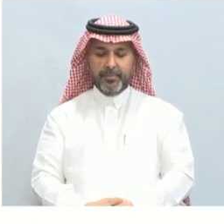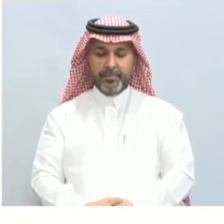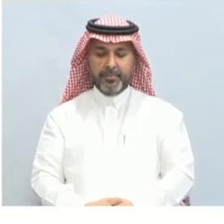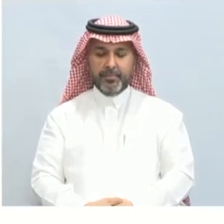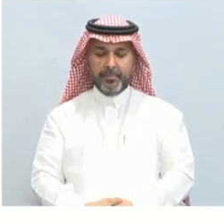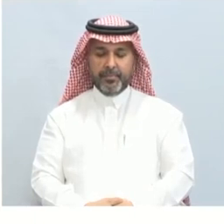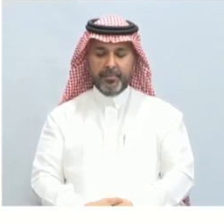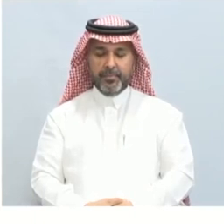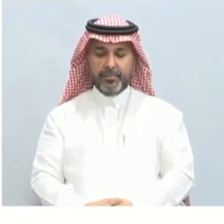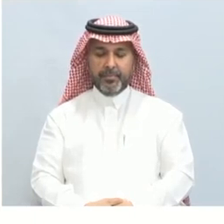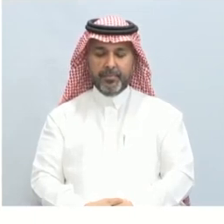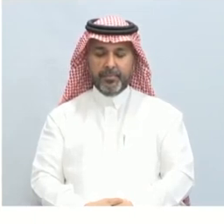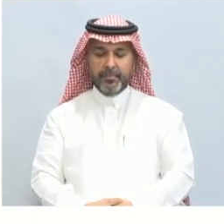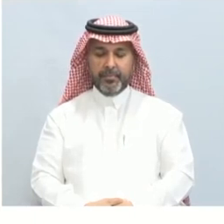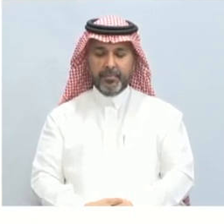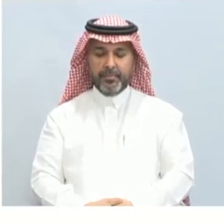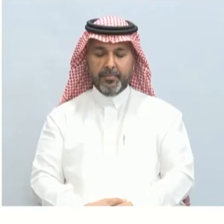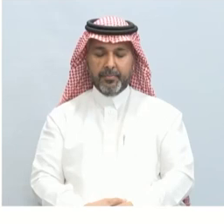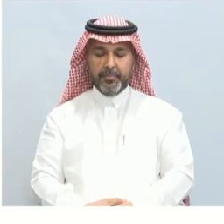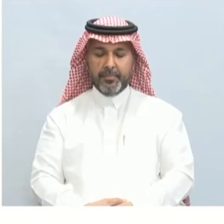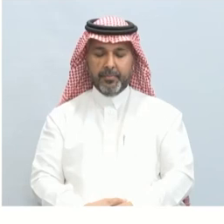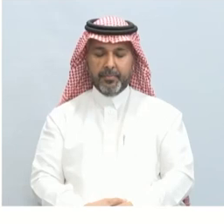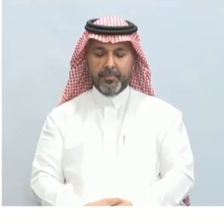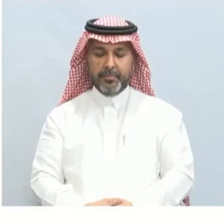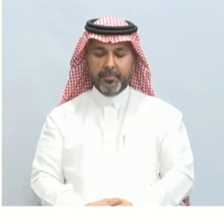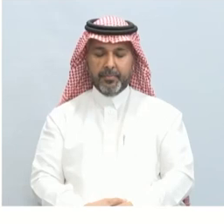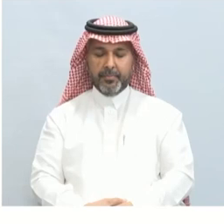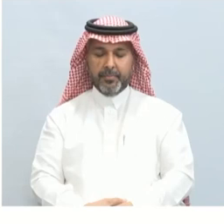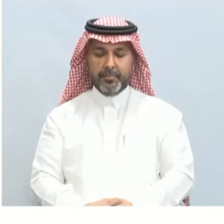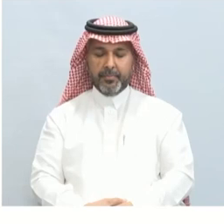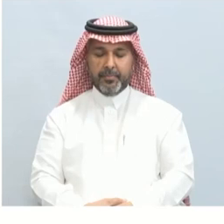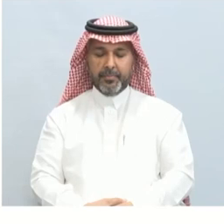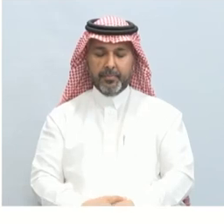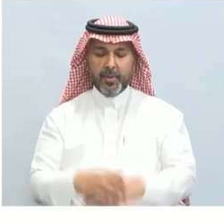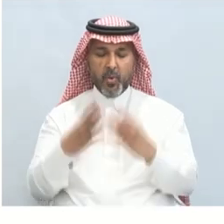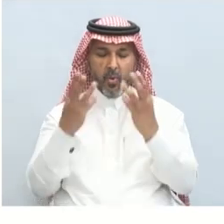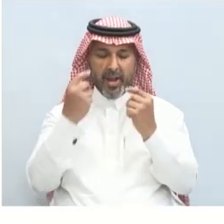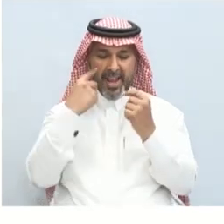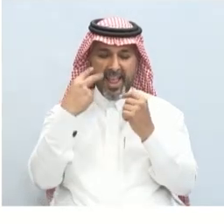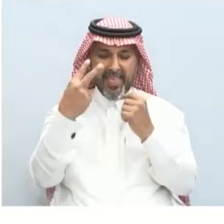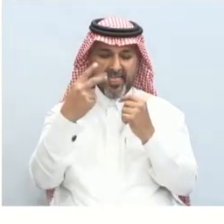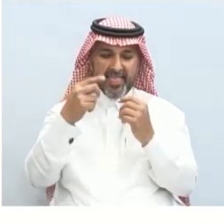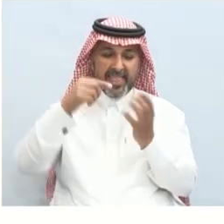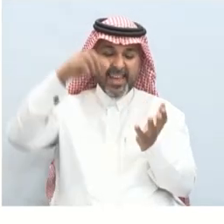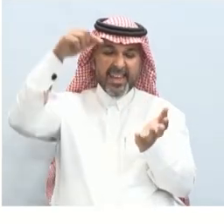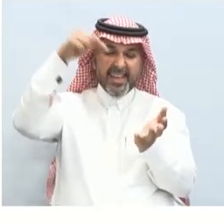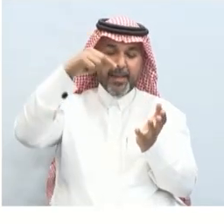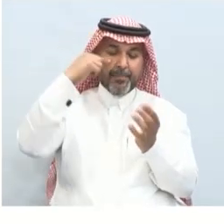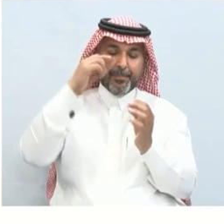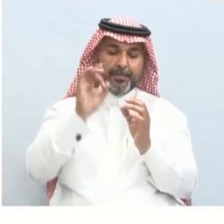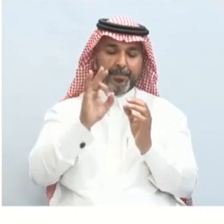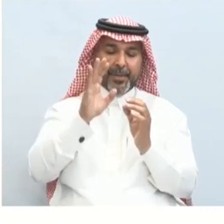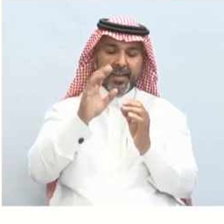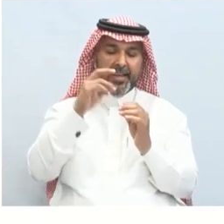بهذا الشكل لكن في الفقره ب قاللك ما احتمال ان تكون العينه اثنين في المكان المشار اليه بسهم